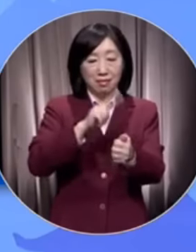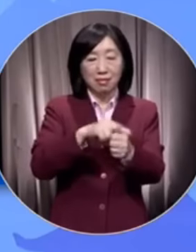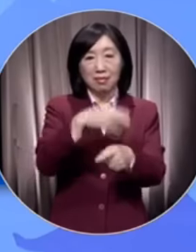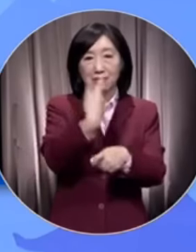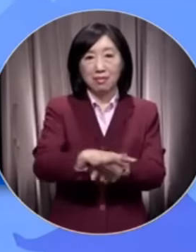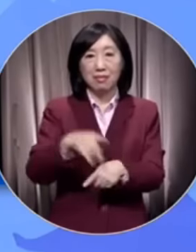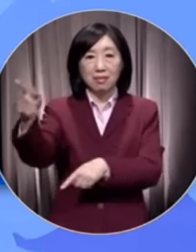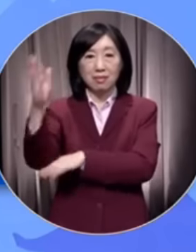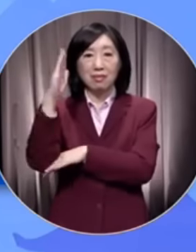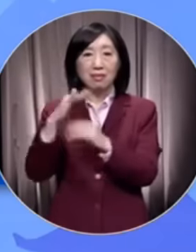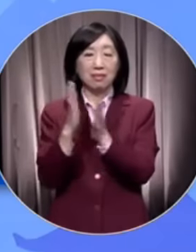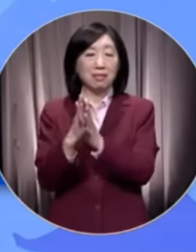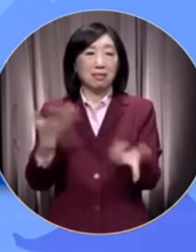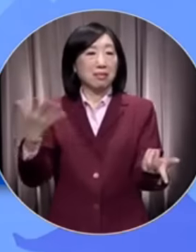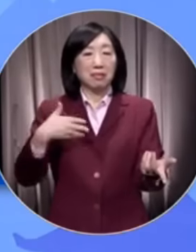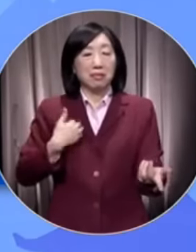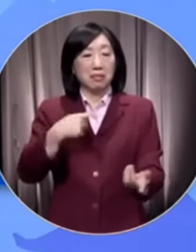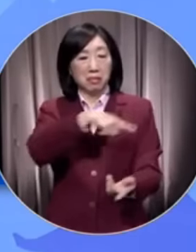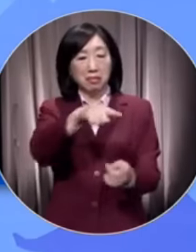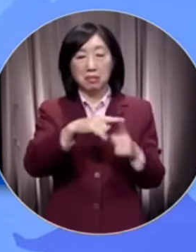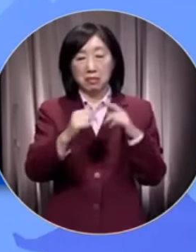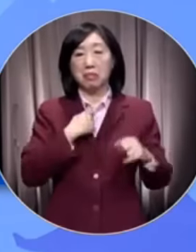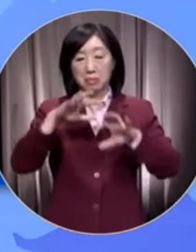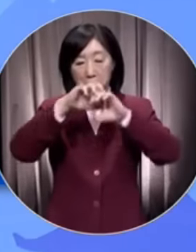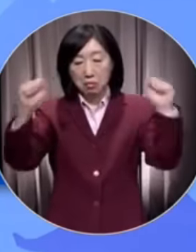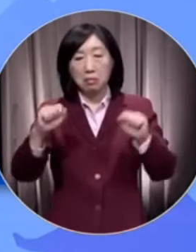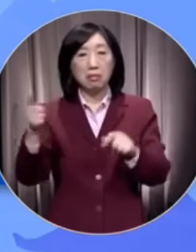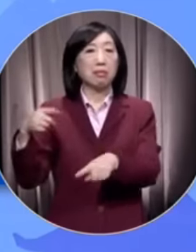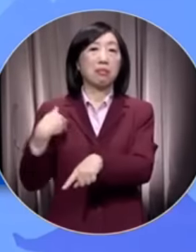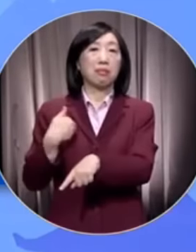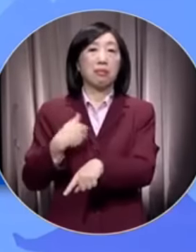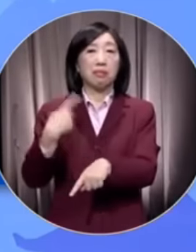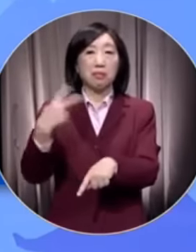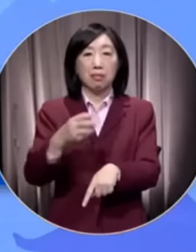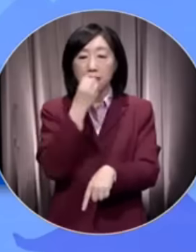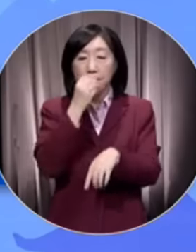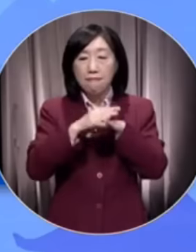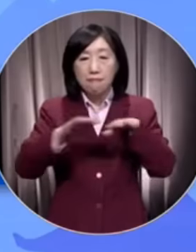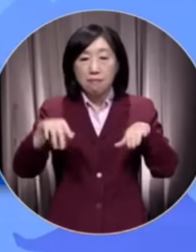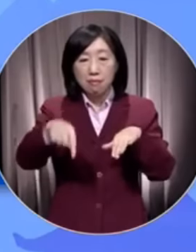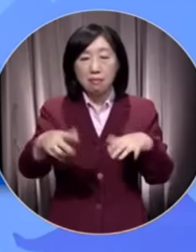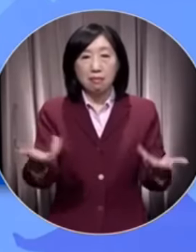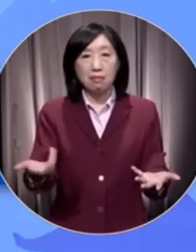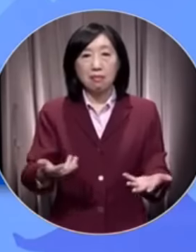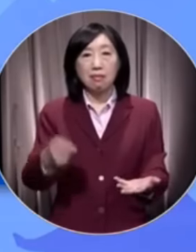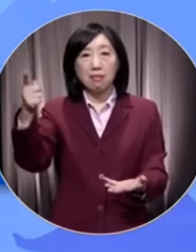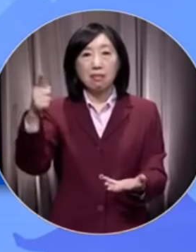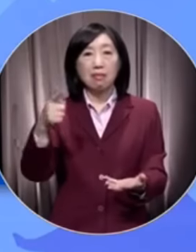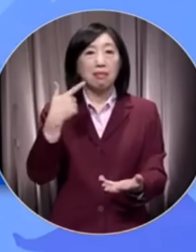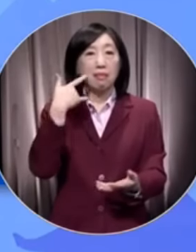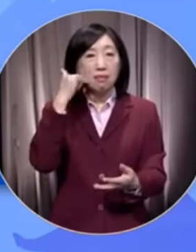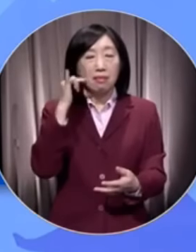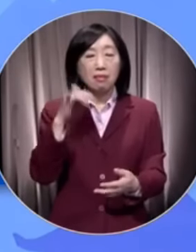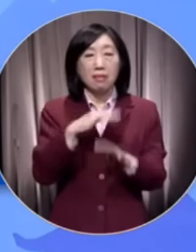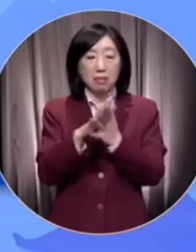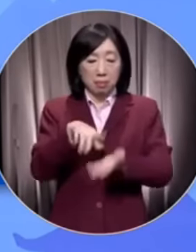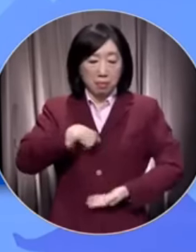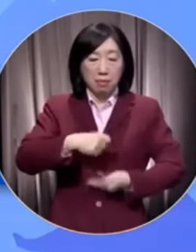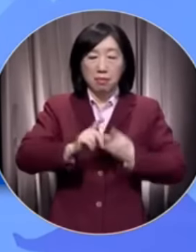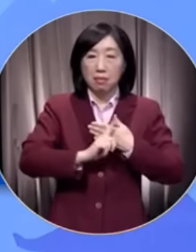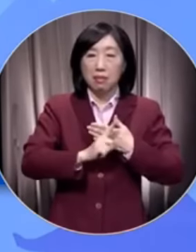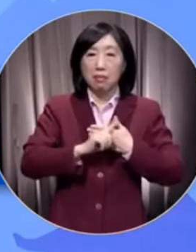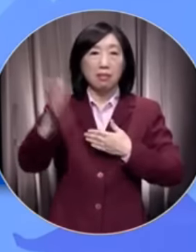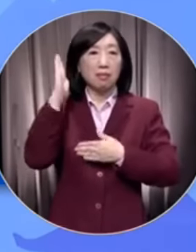求真相的声音；当食安危机的时候，政府没有听到所有的爸爸妈妈紧张的